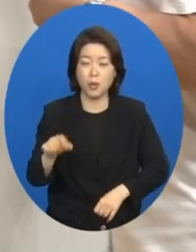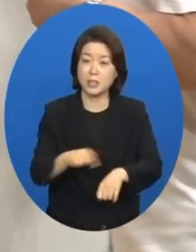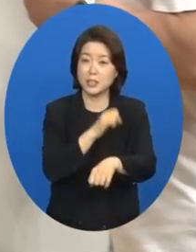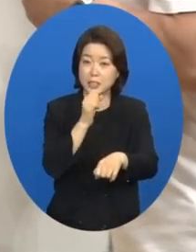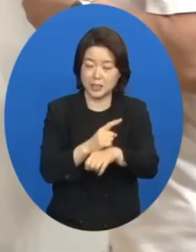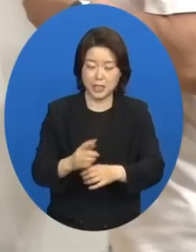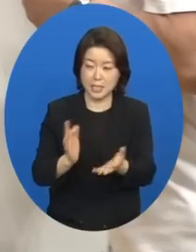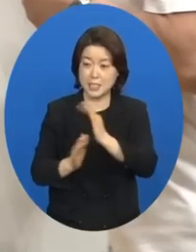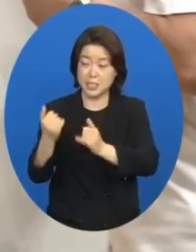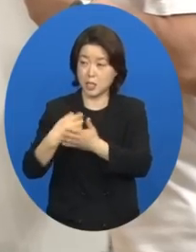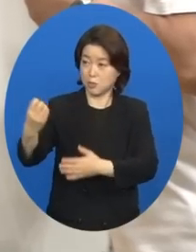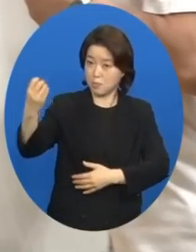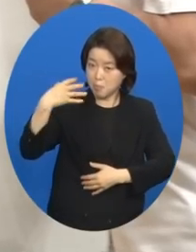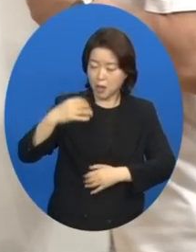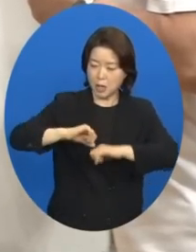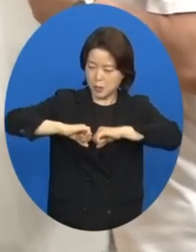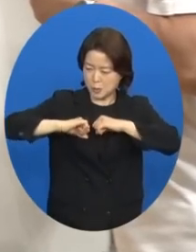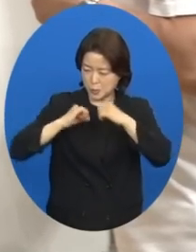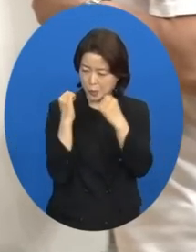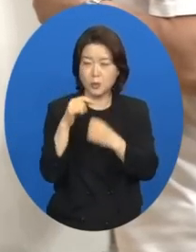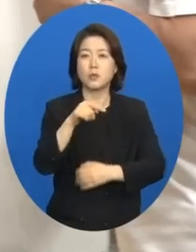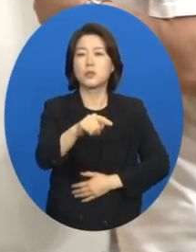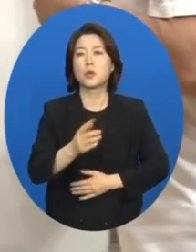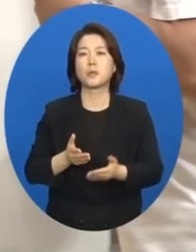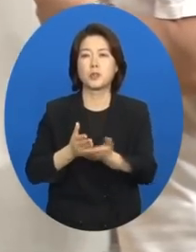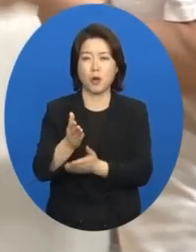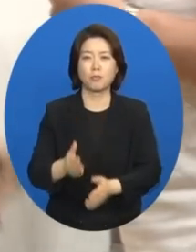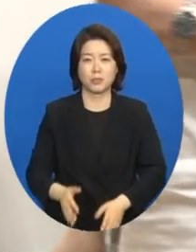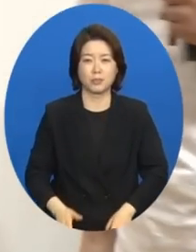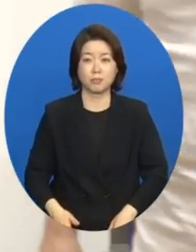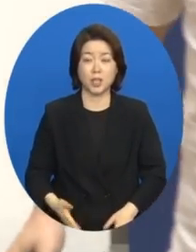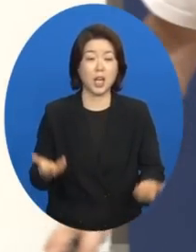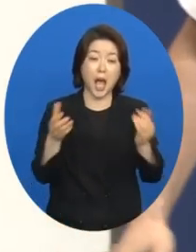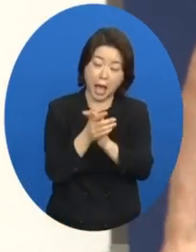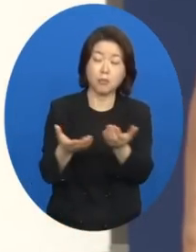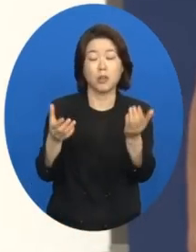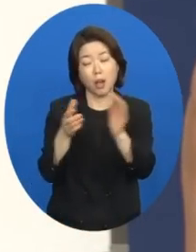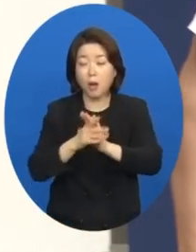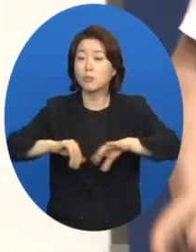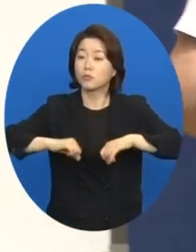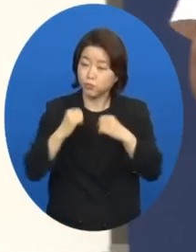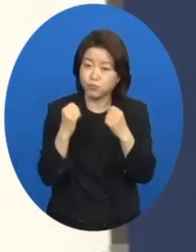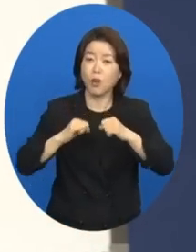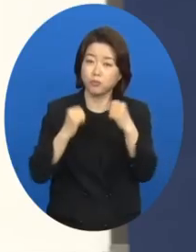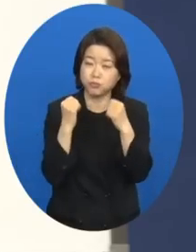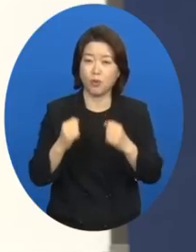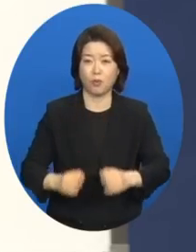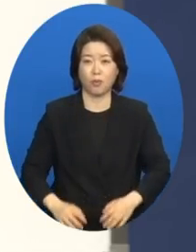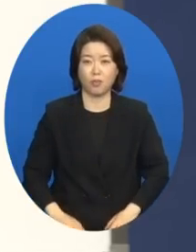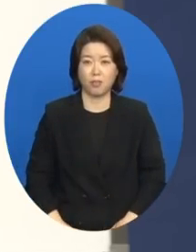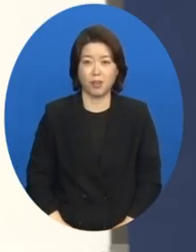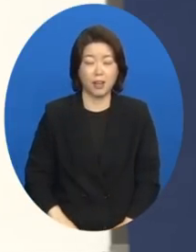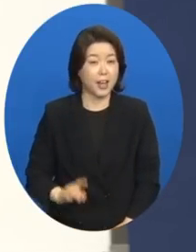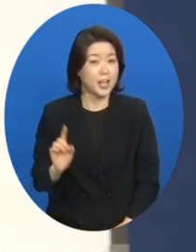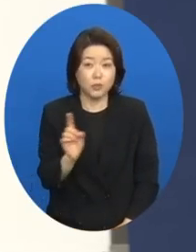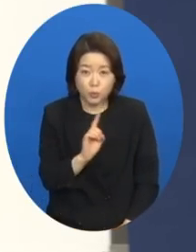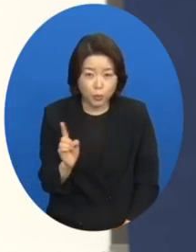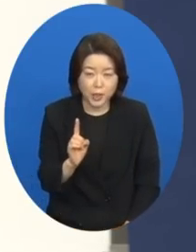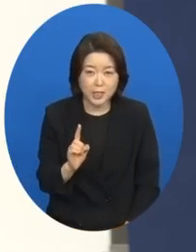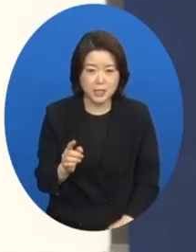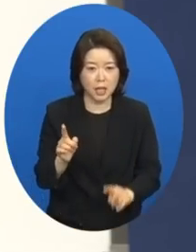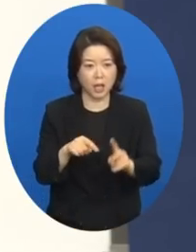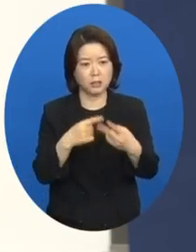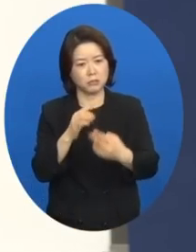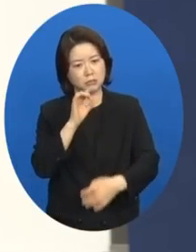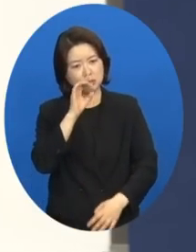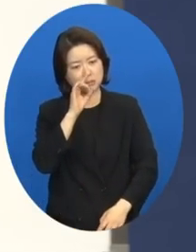말씀이라면 그냥 순종의 전문가. 그냥 그대로 그냥 아멘하고 그냥 순종하는 거야. 그냥 도대체 이해가 안